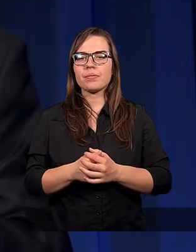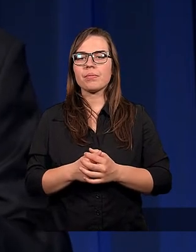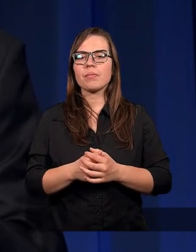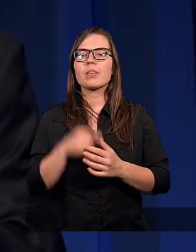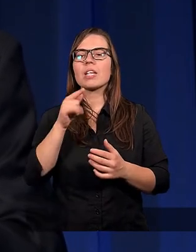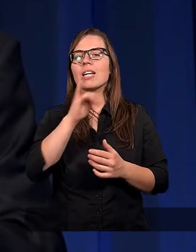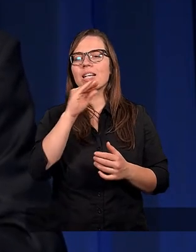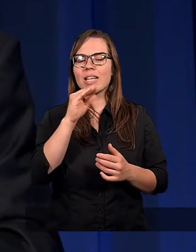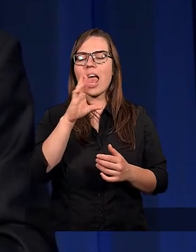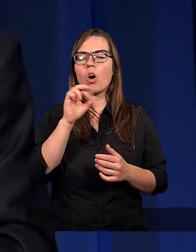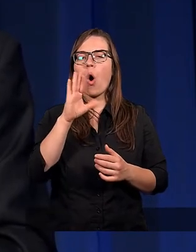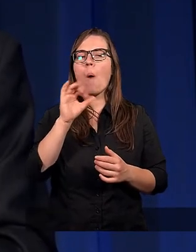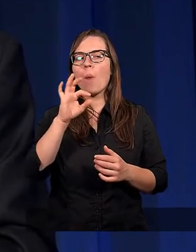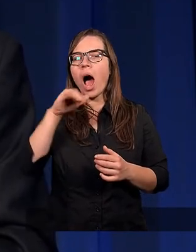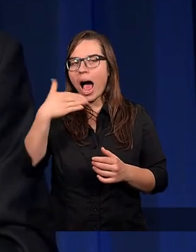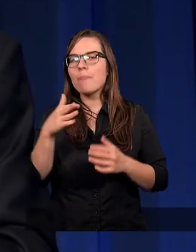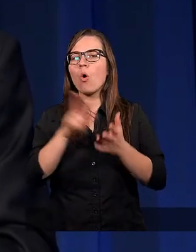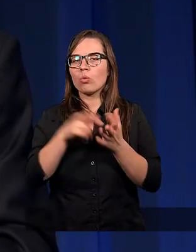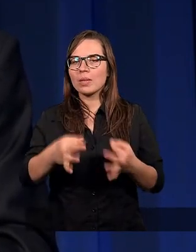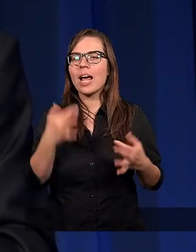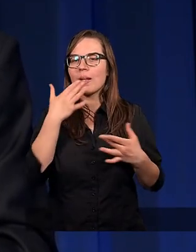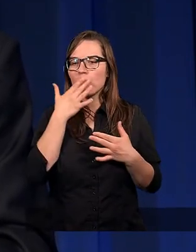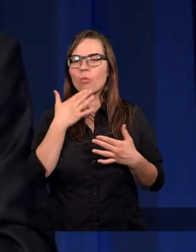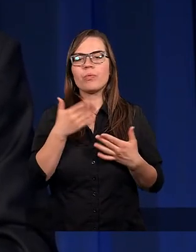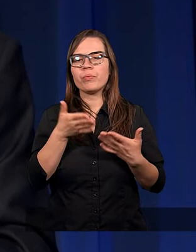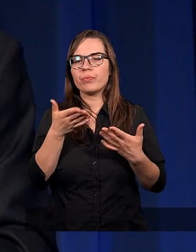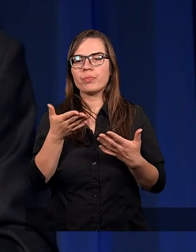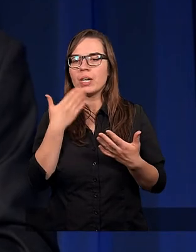Ten Jeroboam, o którym teraz mówię, to nie on.